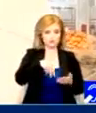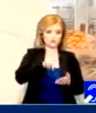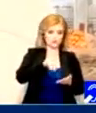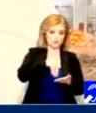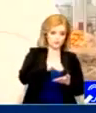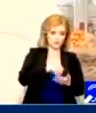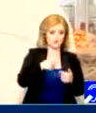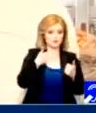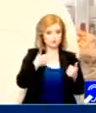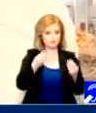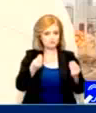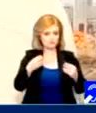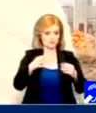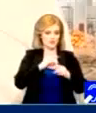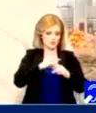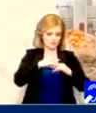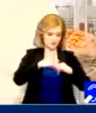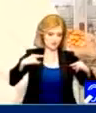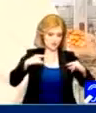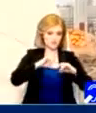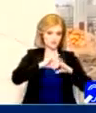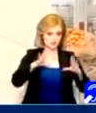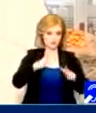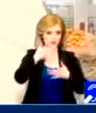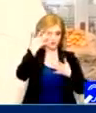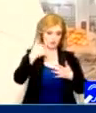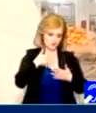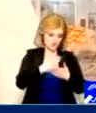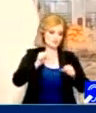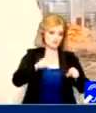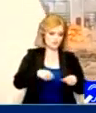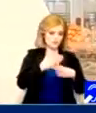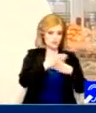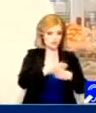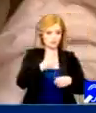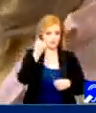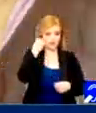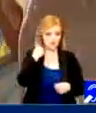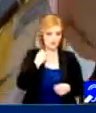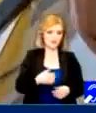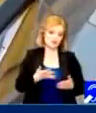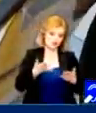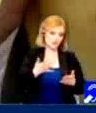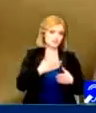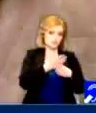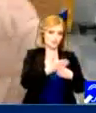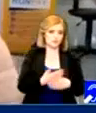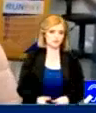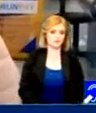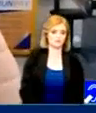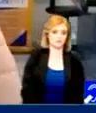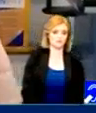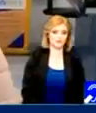pe masa de Paște careva produsă și deoarece avem ocazia să ajutăm bătrânii sau nevoiașii, cu mare drag facem asta.